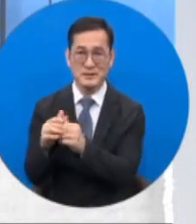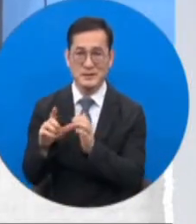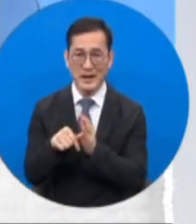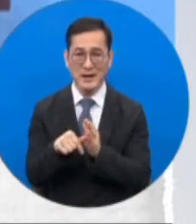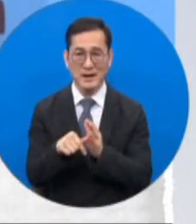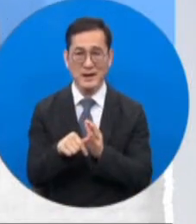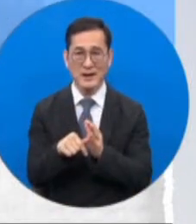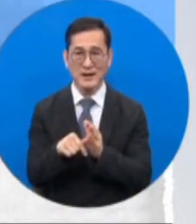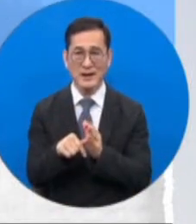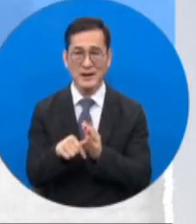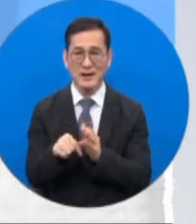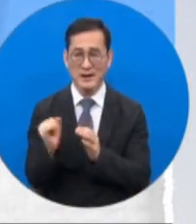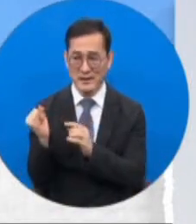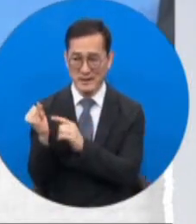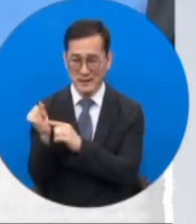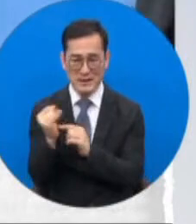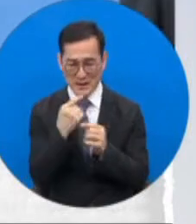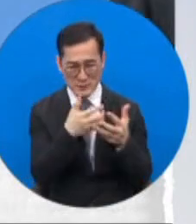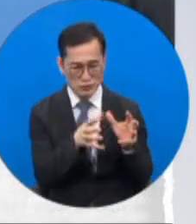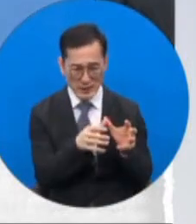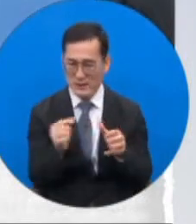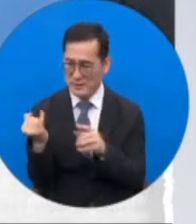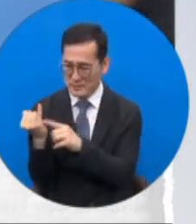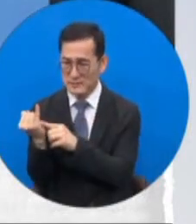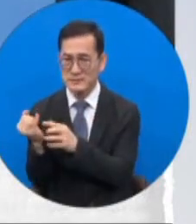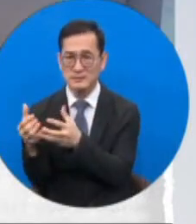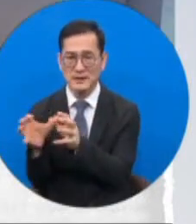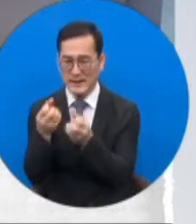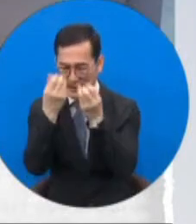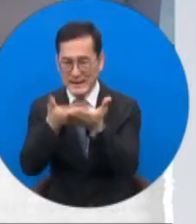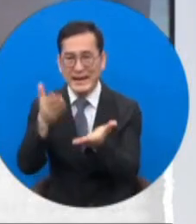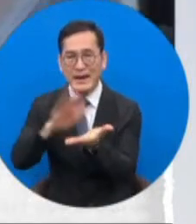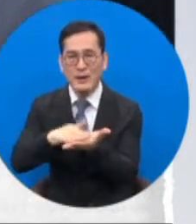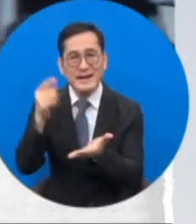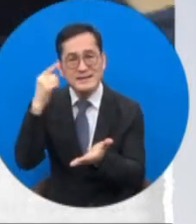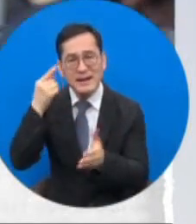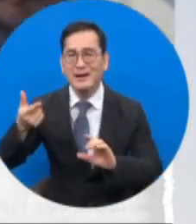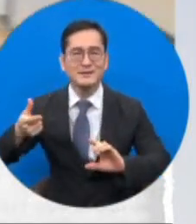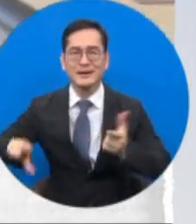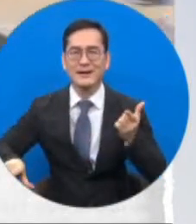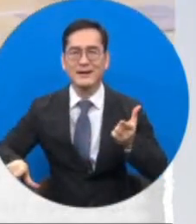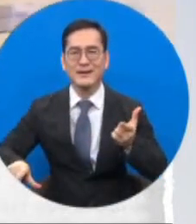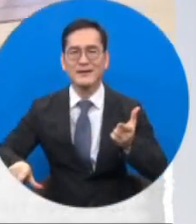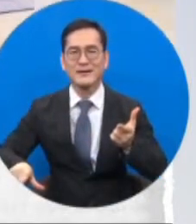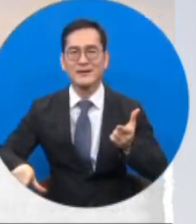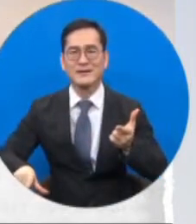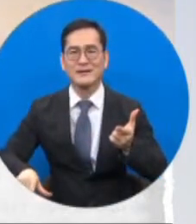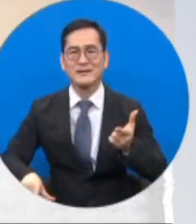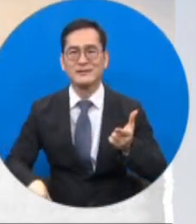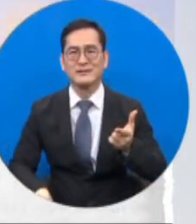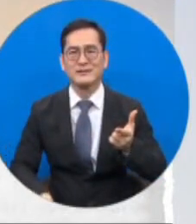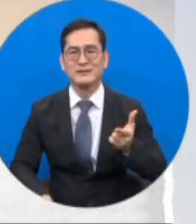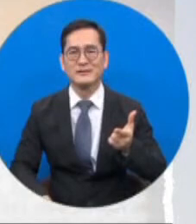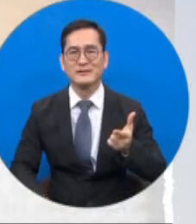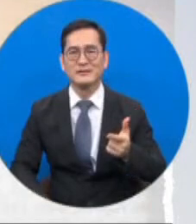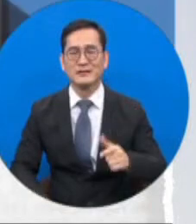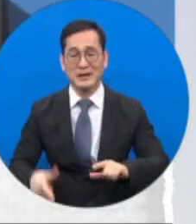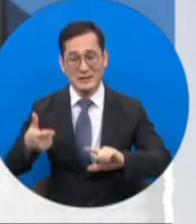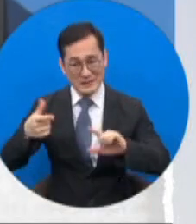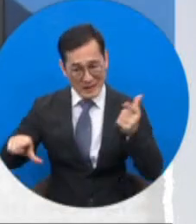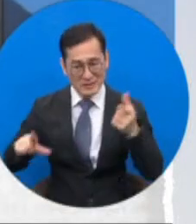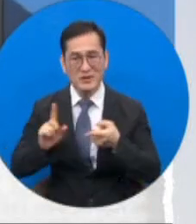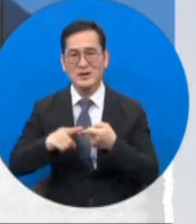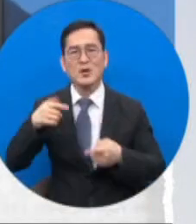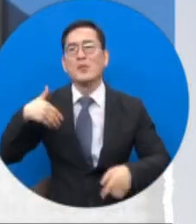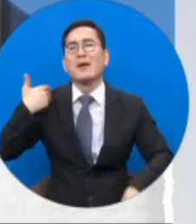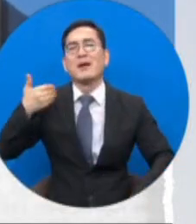측에 개혁 범위에 관한 서로 간의 이견 자체가 존재했고 이 이견에 대해서는 서로 이견이 존재한다는 사실 자체를 인지하지 못했던